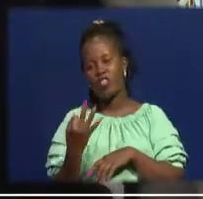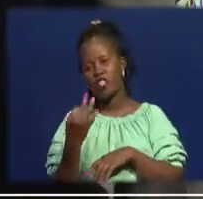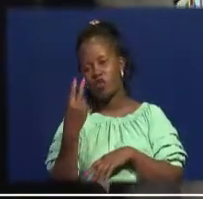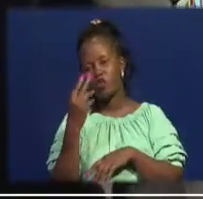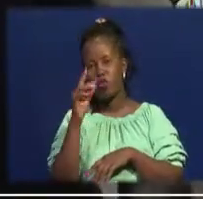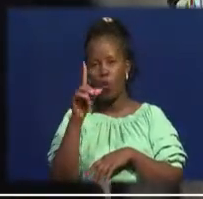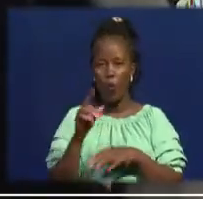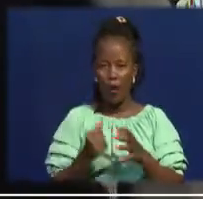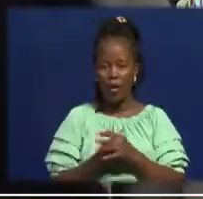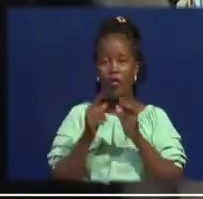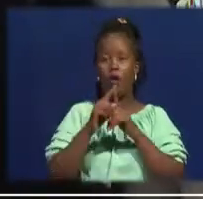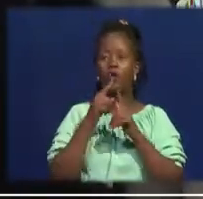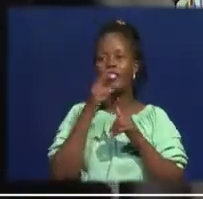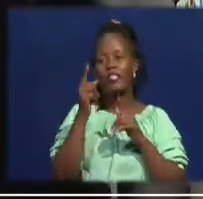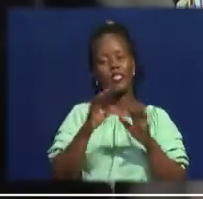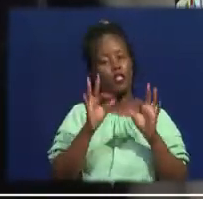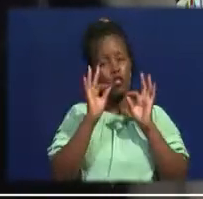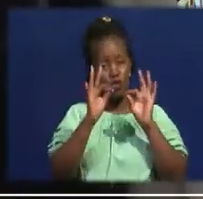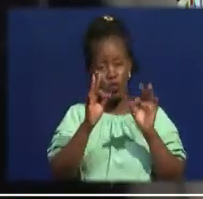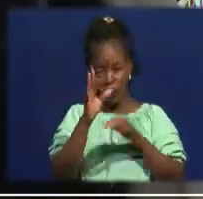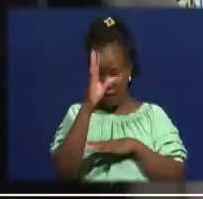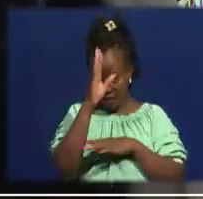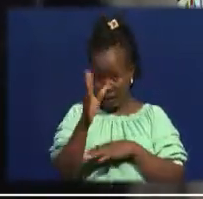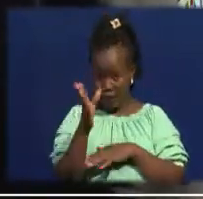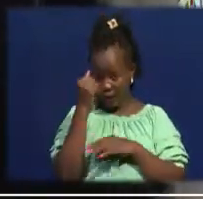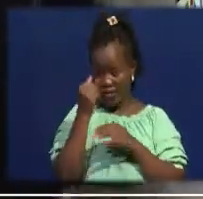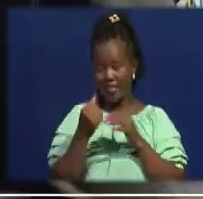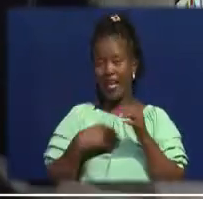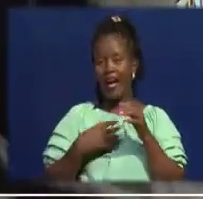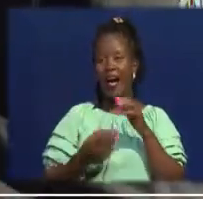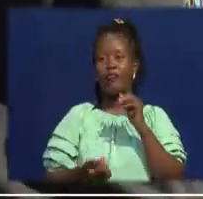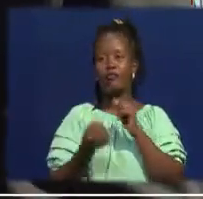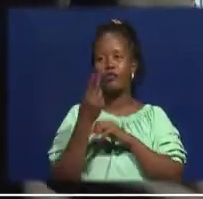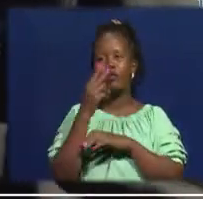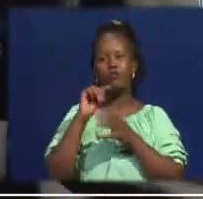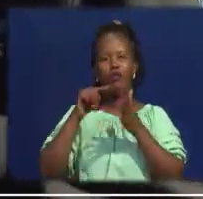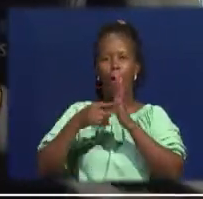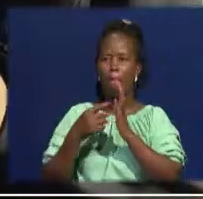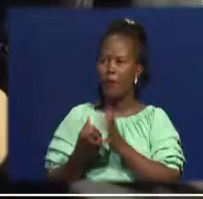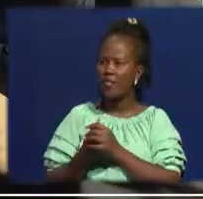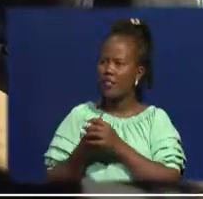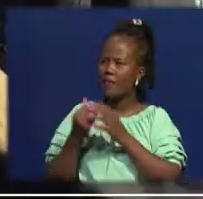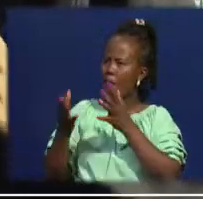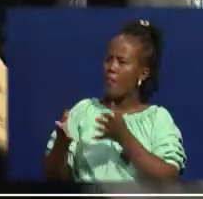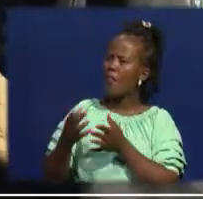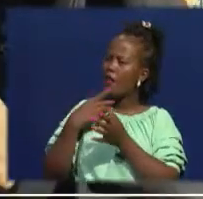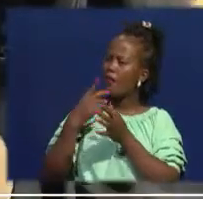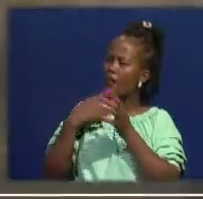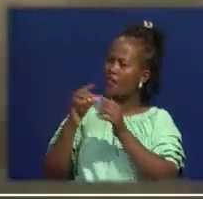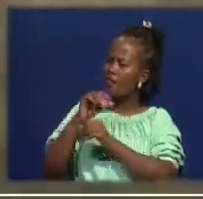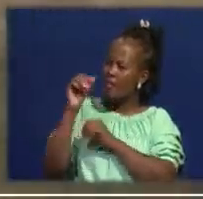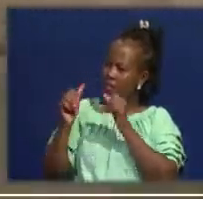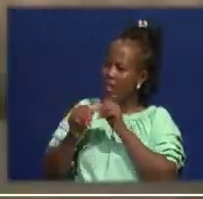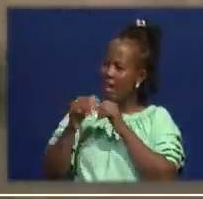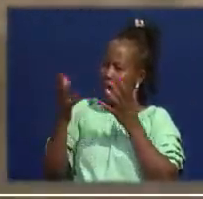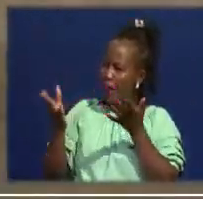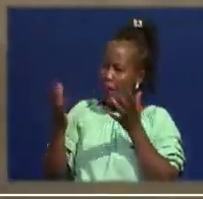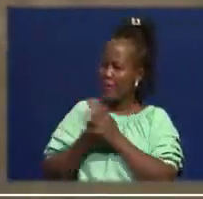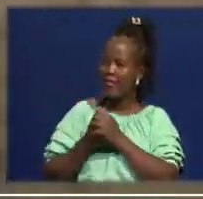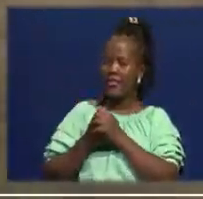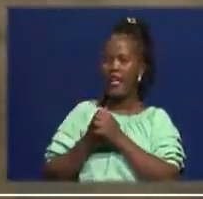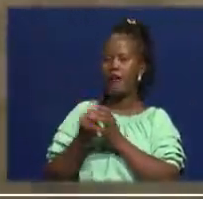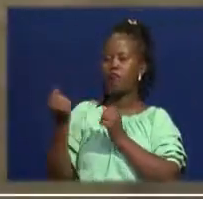Super Sunday kwa sababu kuna alama 12 ambazo mshindi anaweza toa. Home tumezungumzia mabingwa wa dunia, tunazungumzia Kale